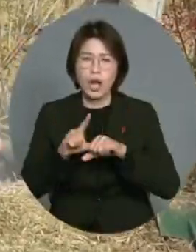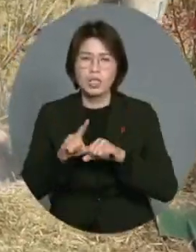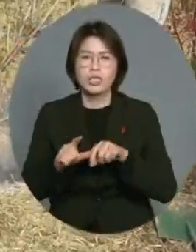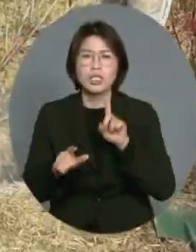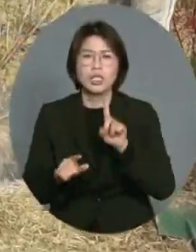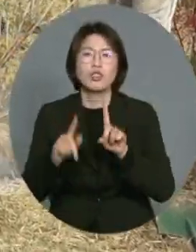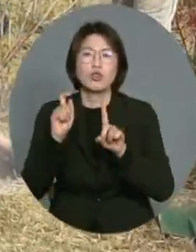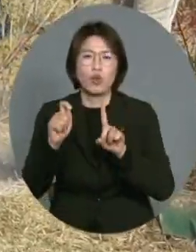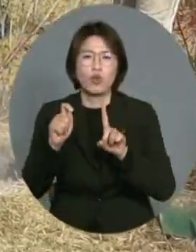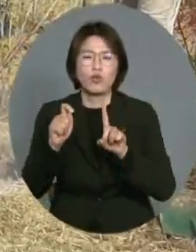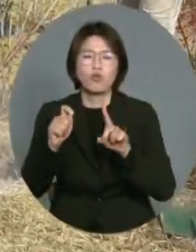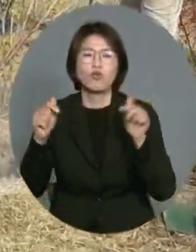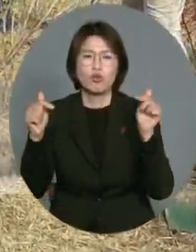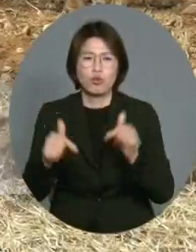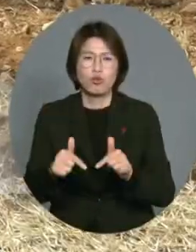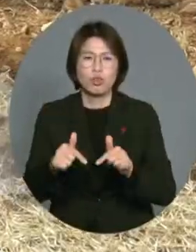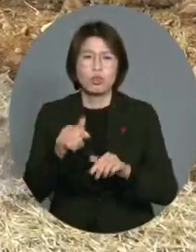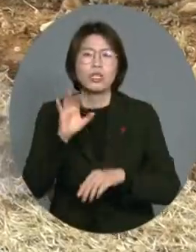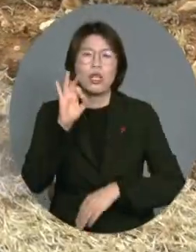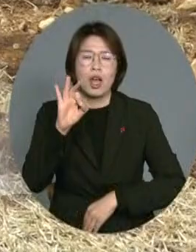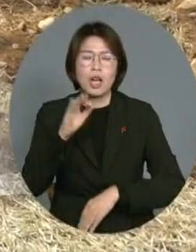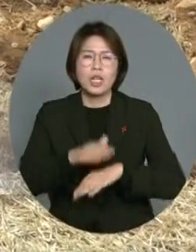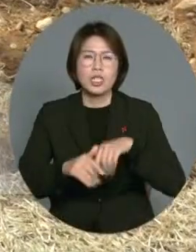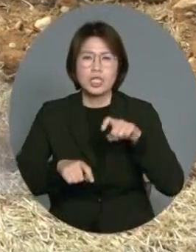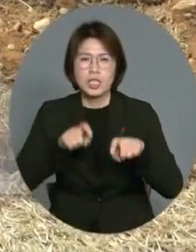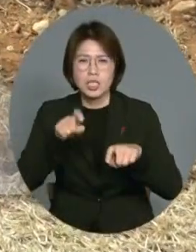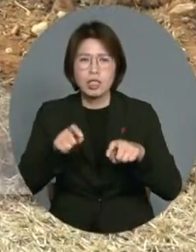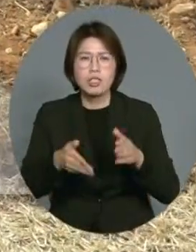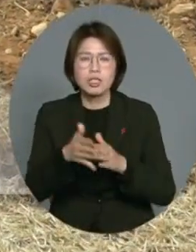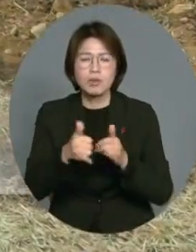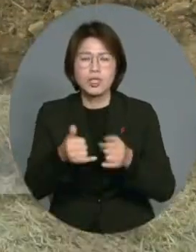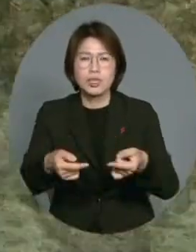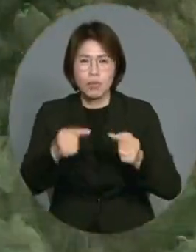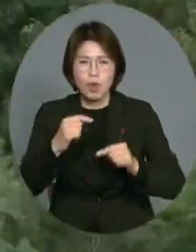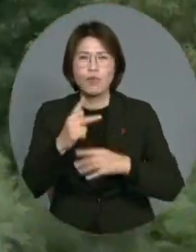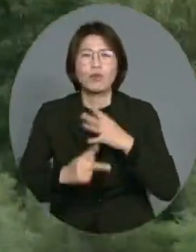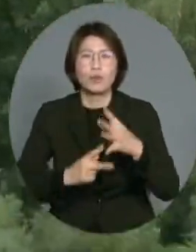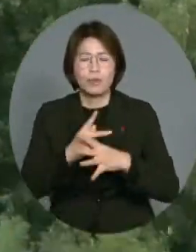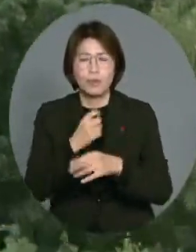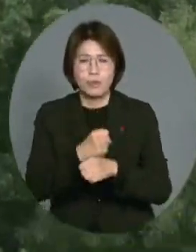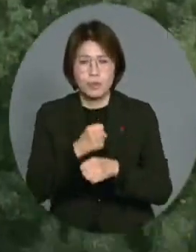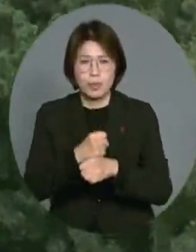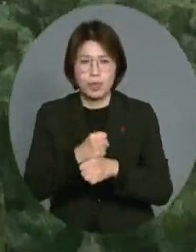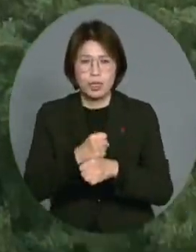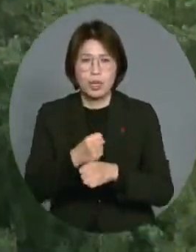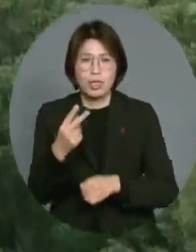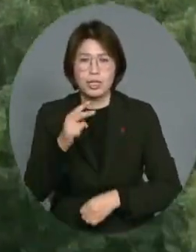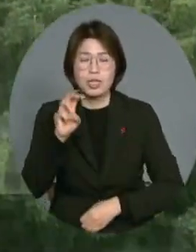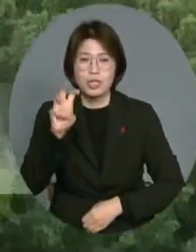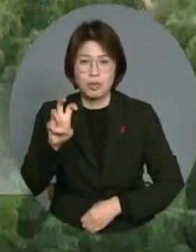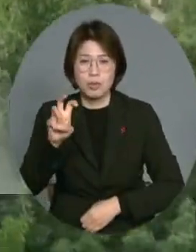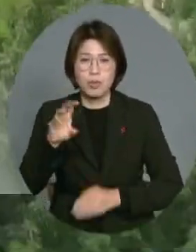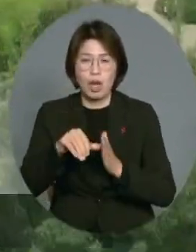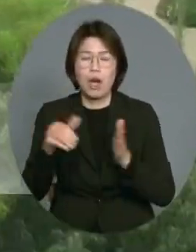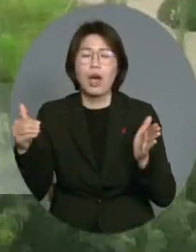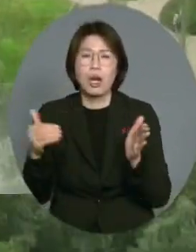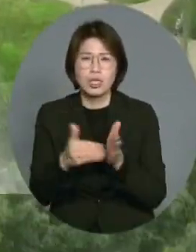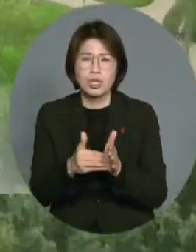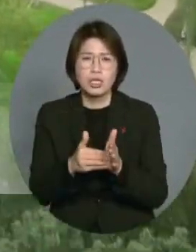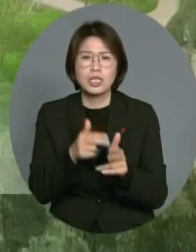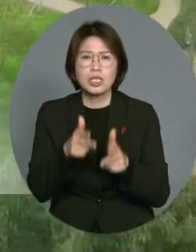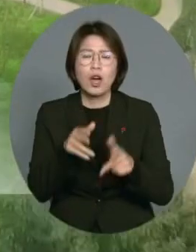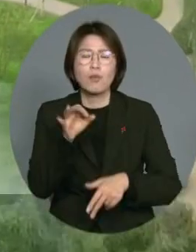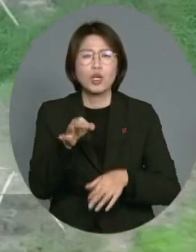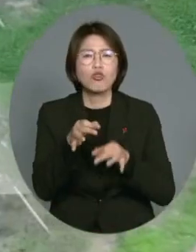줄이는 10가지 실천 시민 참여 프로그램도 운영합니다. 대구시는 2030년까지 투입될